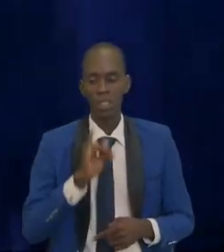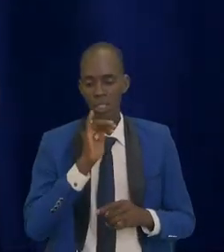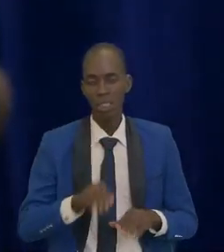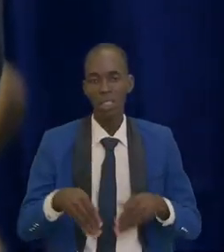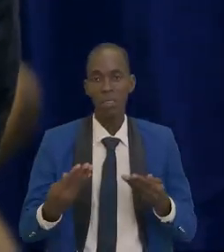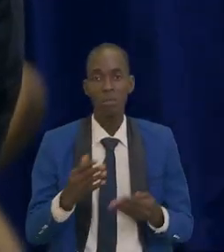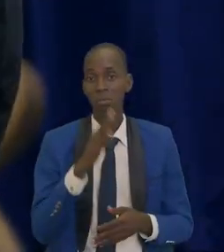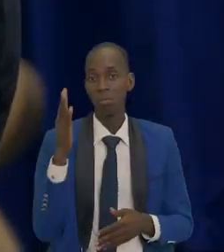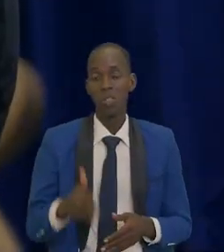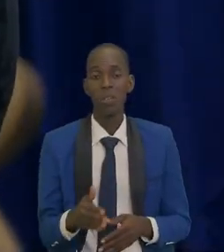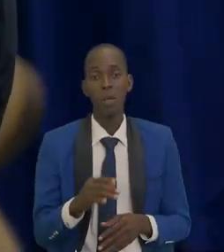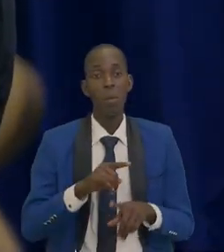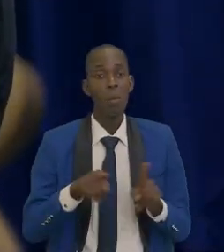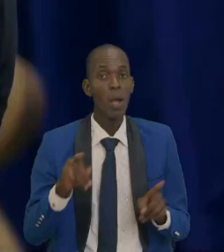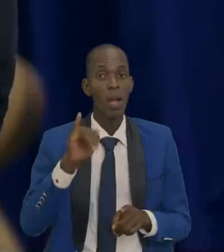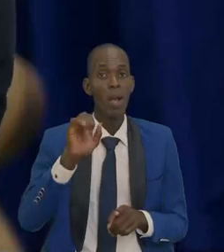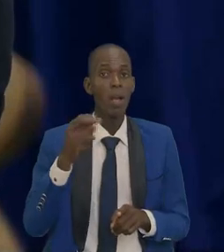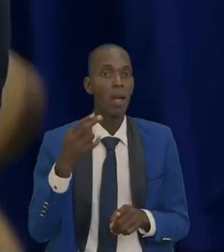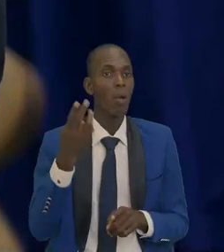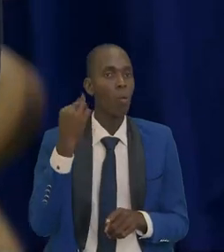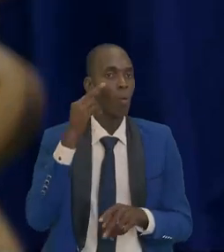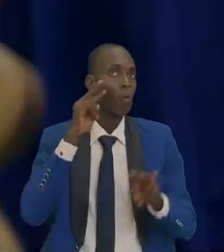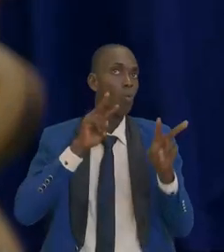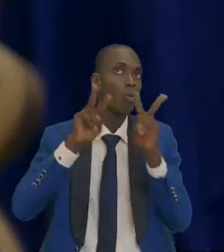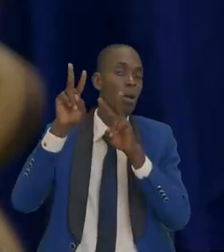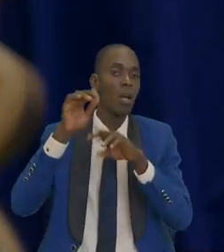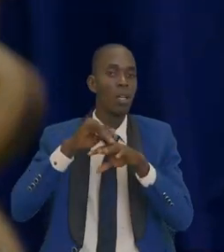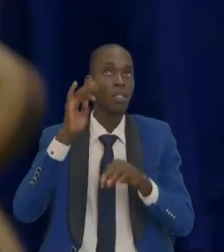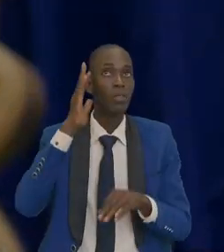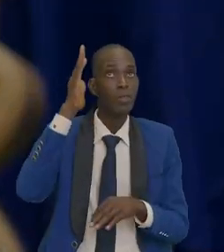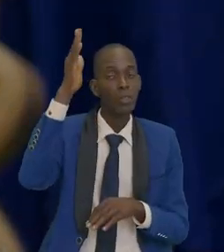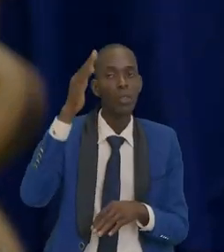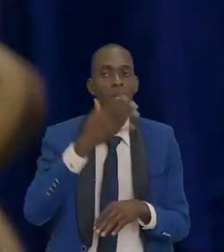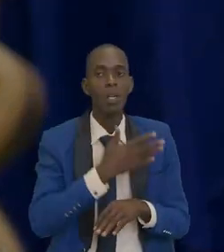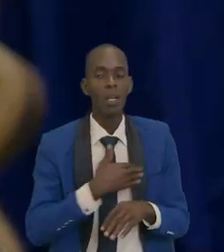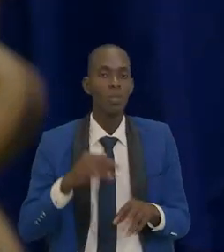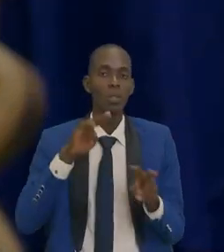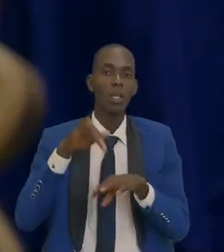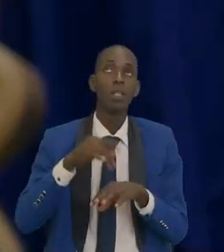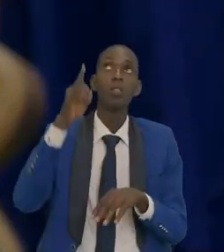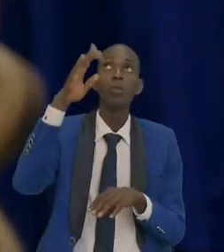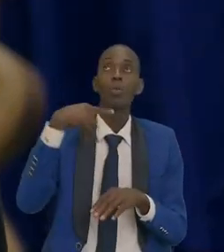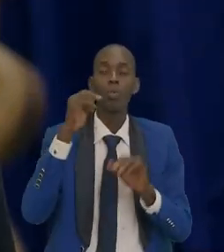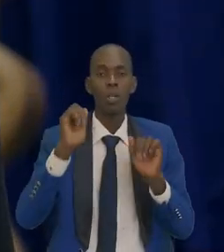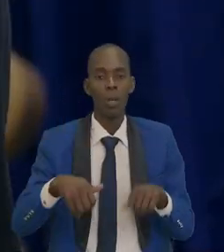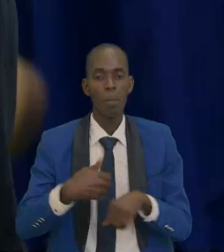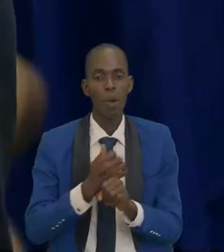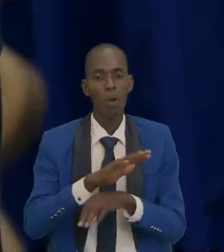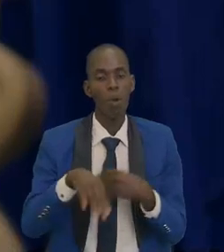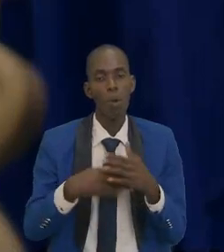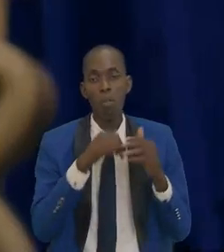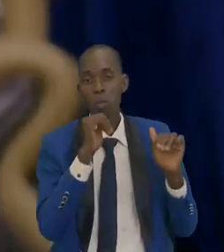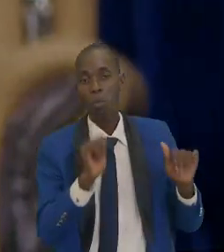Il regardait à l'avenir. Et le Dieu qui peut rendre toutes les impossibilités